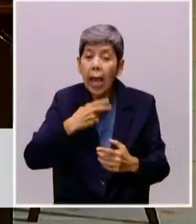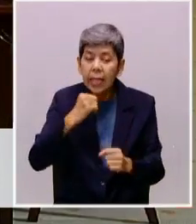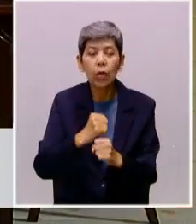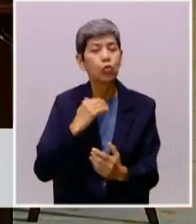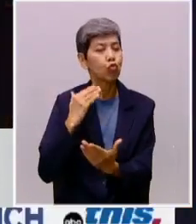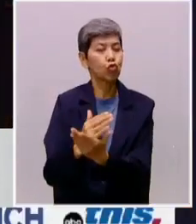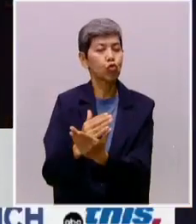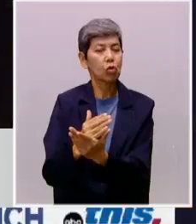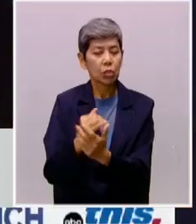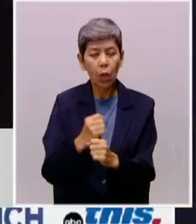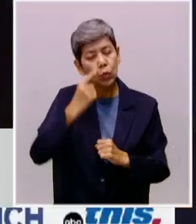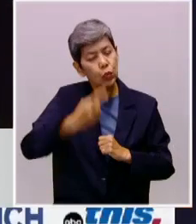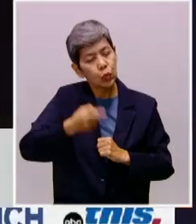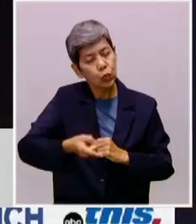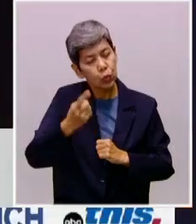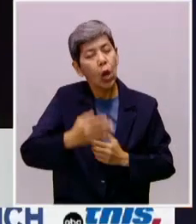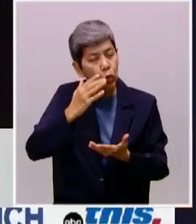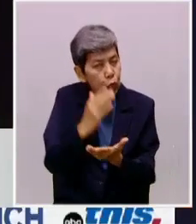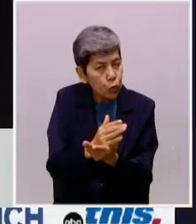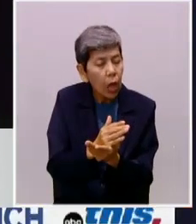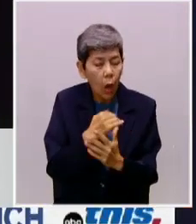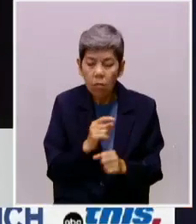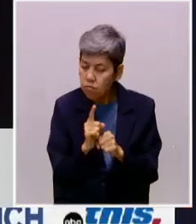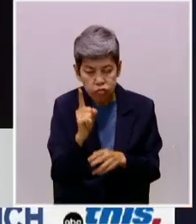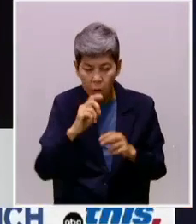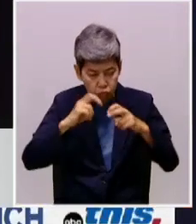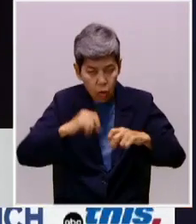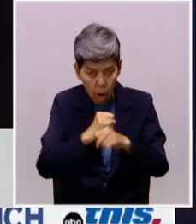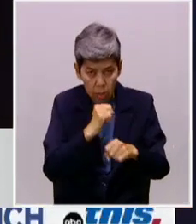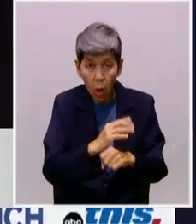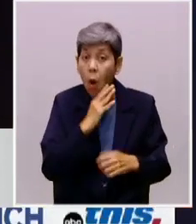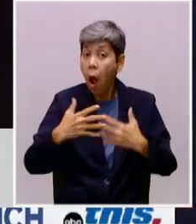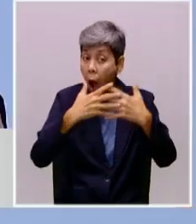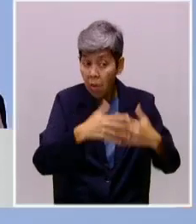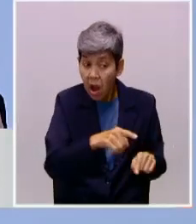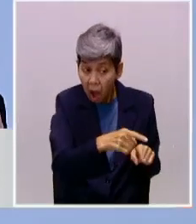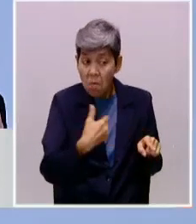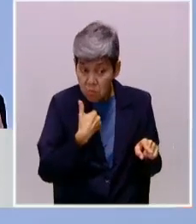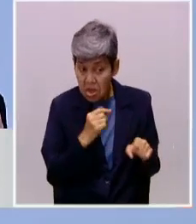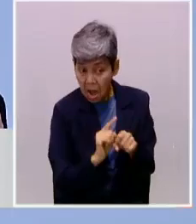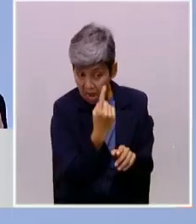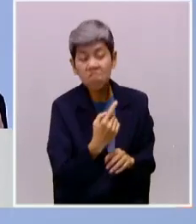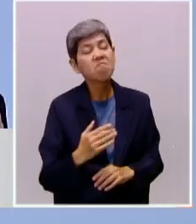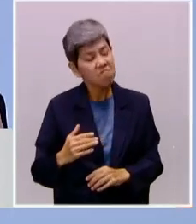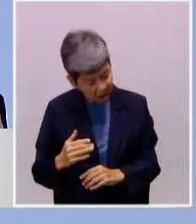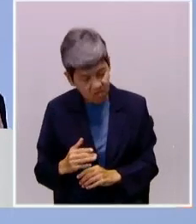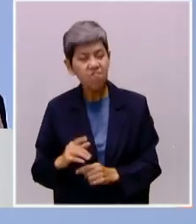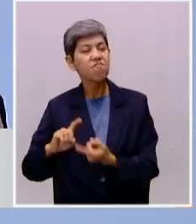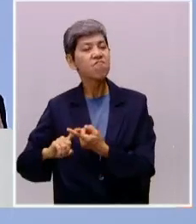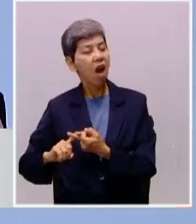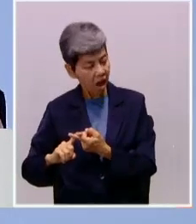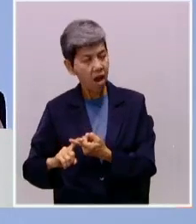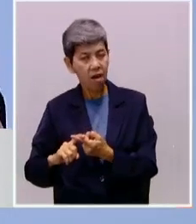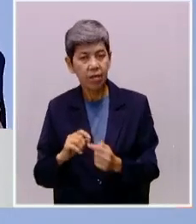ระงับเท่านั้นไม่ได้ถอนตัวแต่ว่าจะไม่เริ่มทดลองนิวเคลียร์ก่อนแต่ว่าถ้าสหรัฐมีท่าทีในการเริ่มรัสเซียก็อาจจะทำ